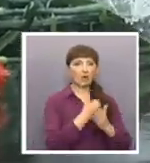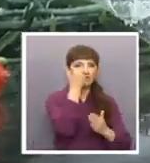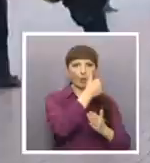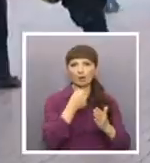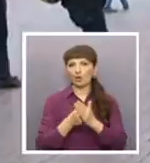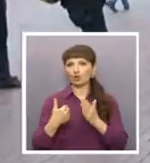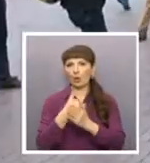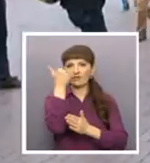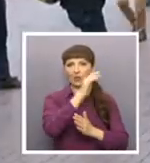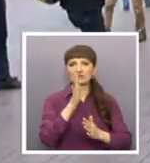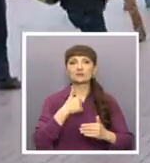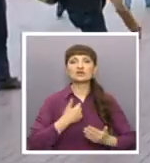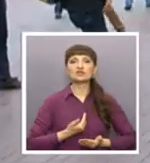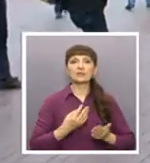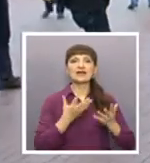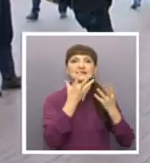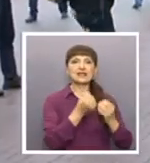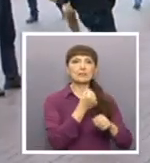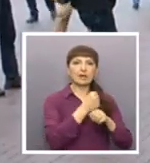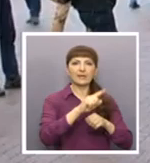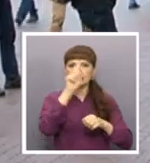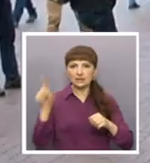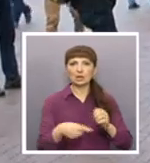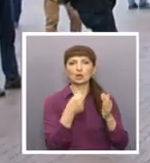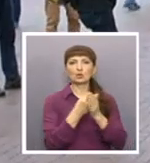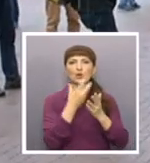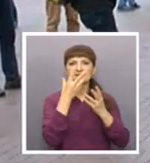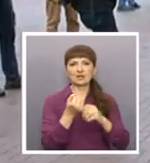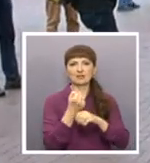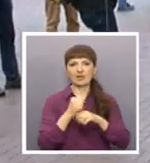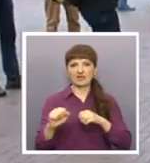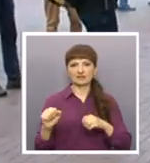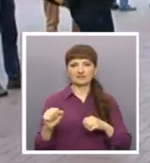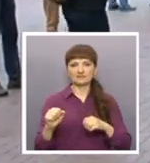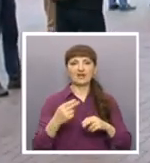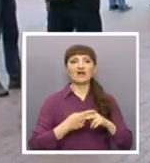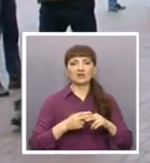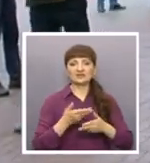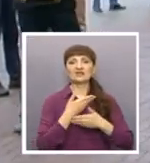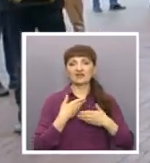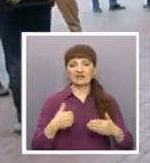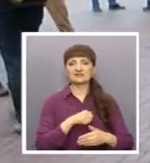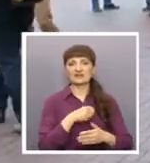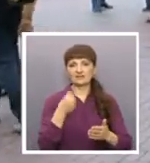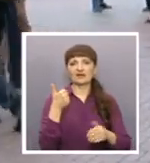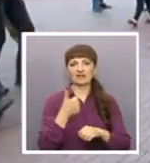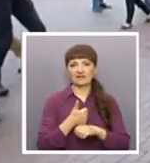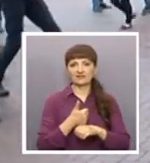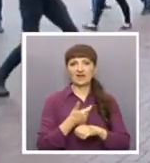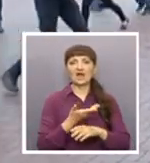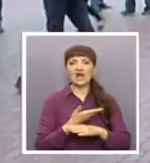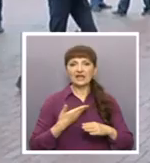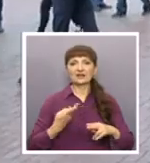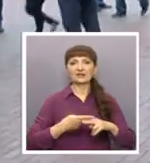до Нового года, а мы живем от Дня Победы до следующего Дня Победы. Вот это для нас самое главное. Это для